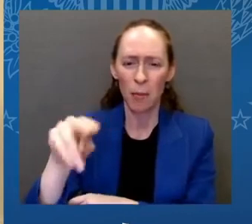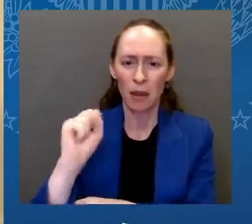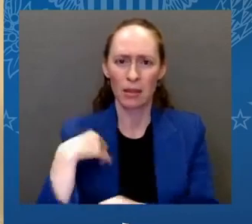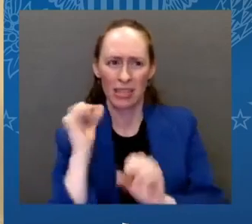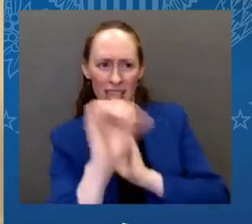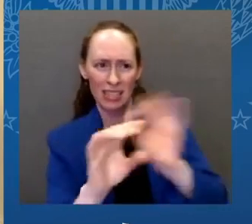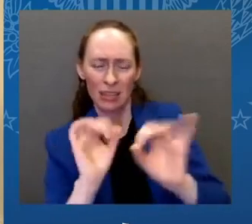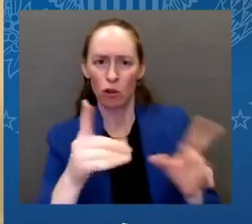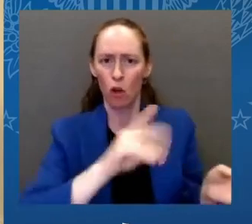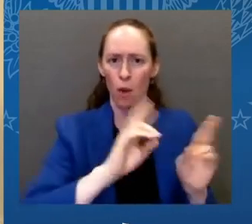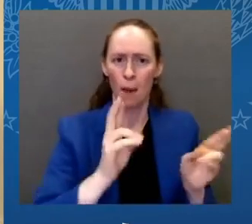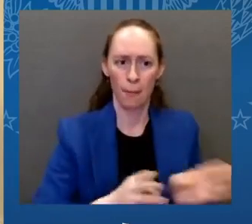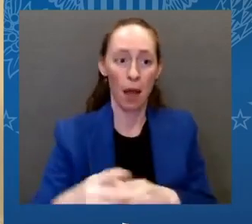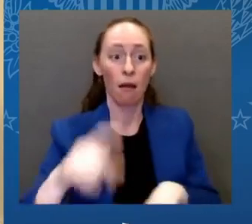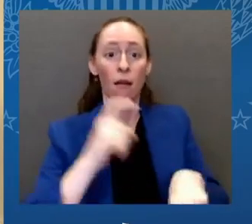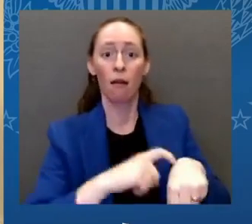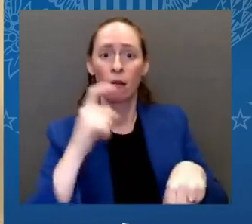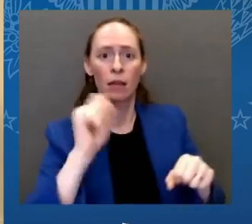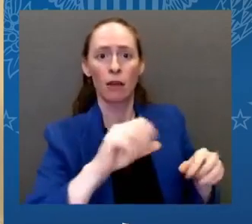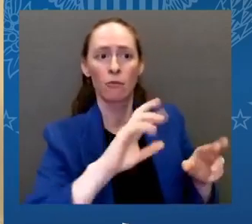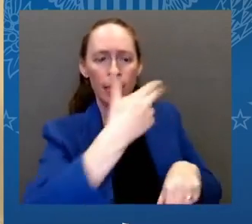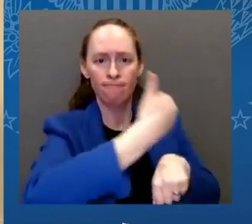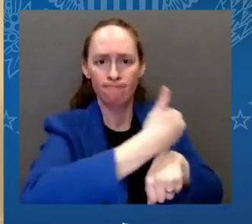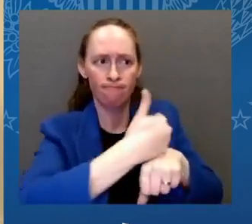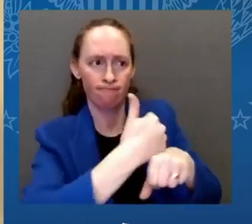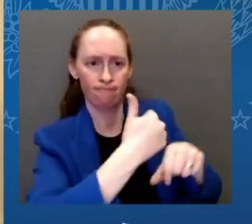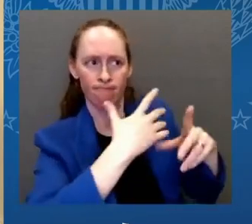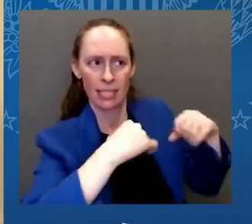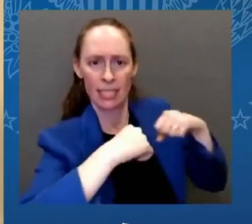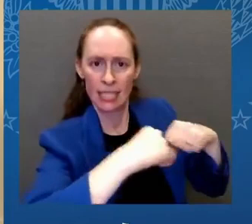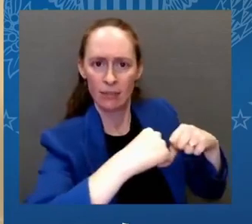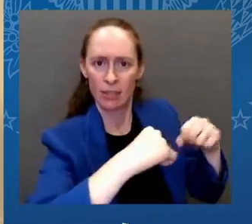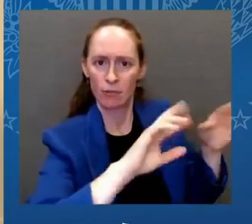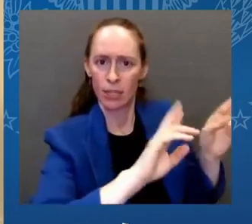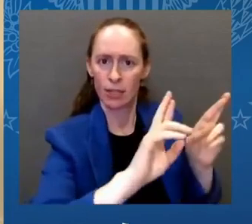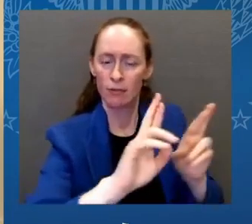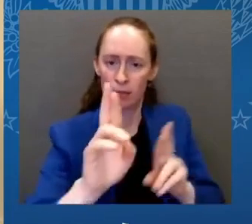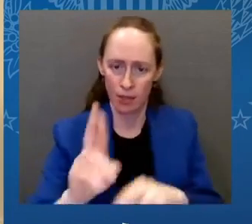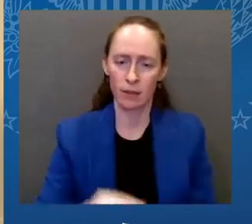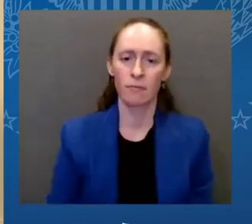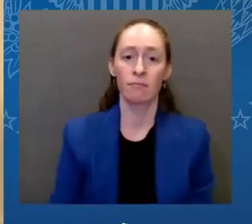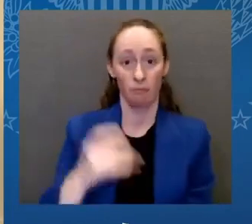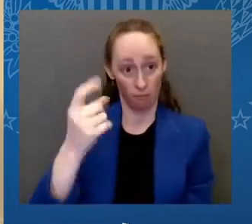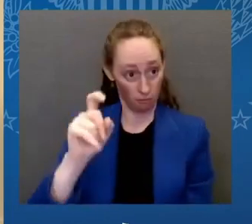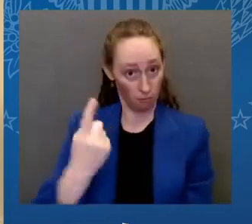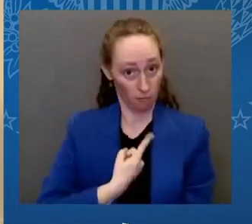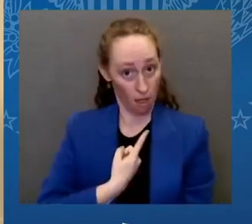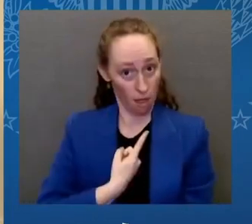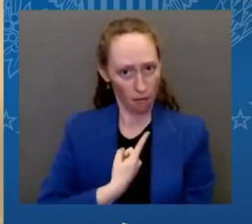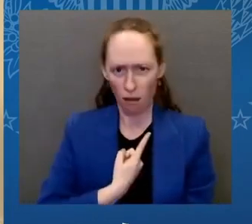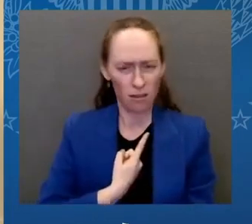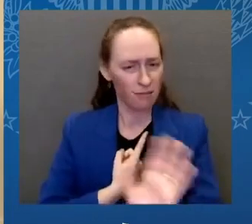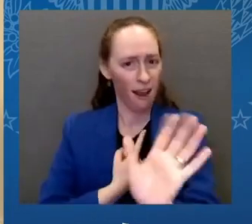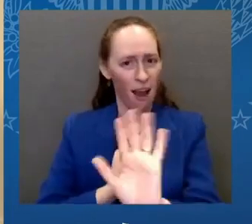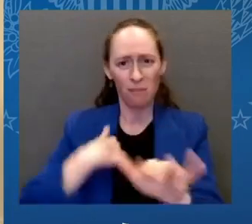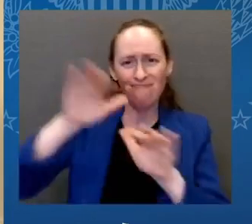системи протиповітряної оборони, артилерійські боєкомплекти і так далі. І ми працюємо